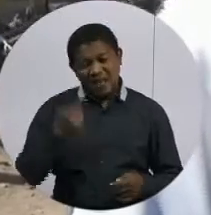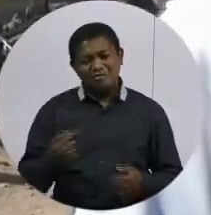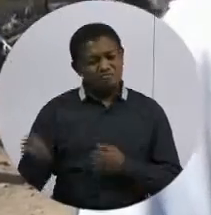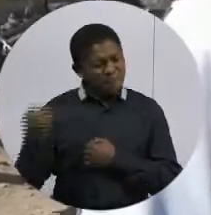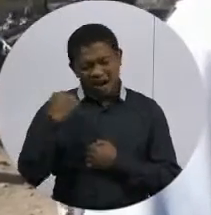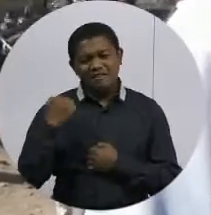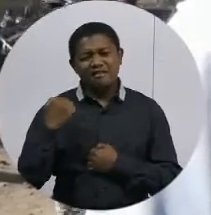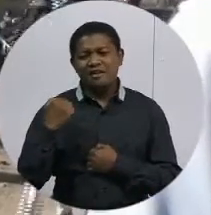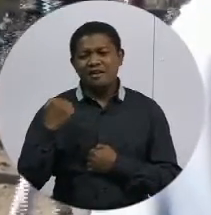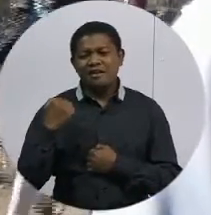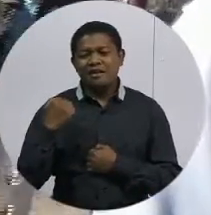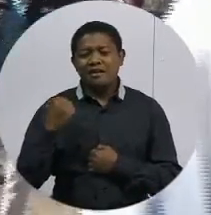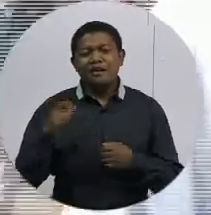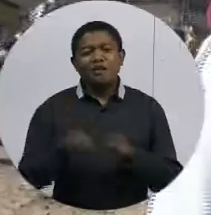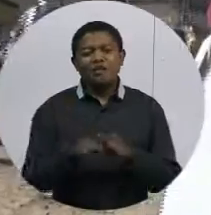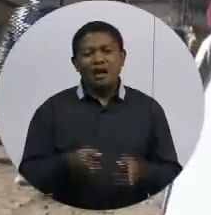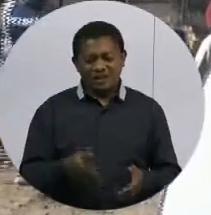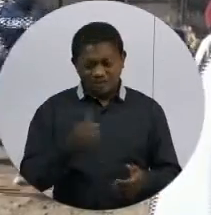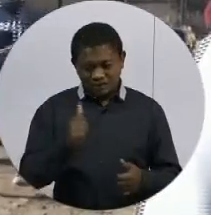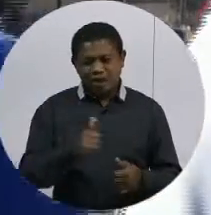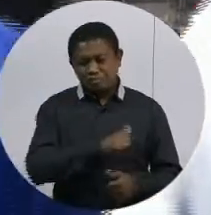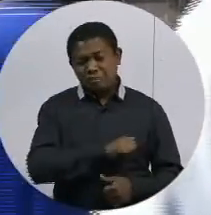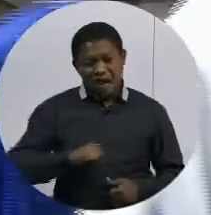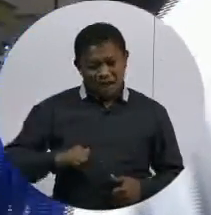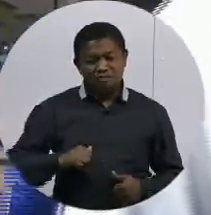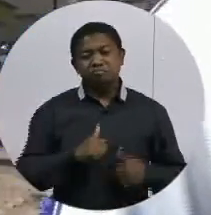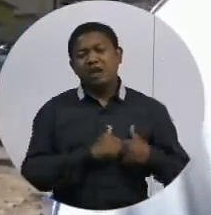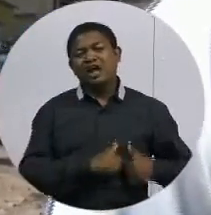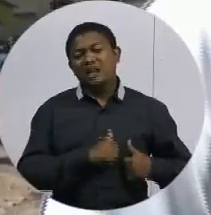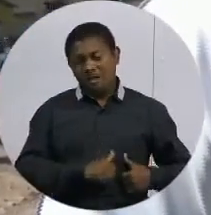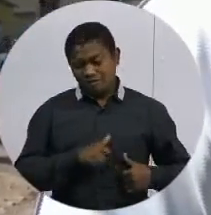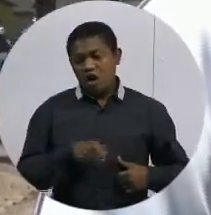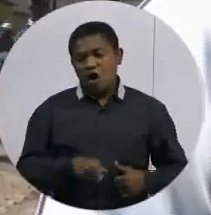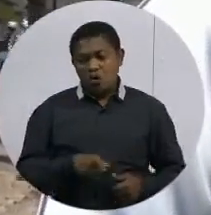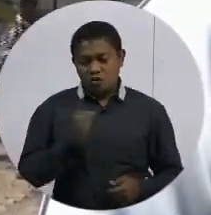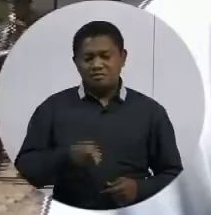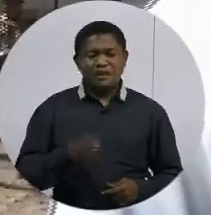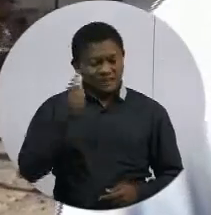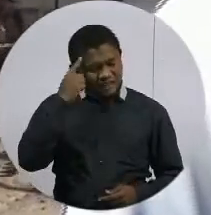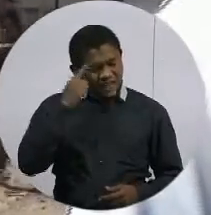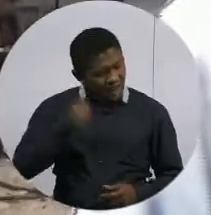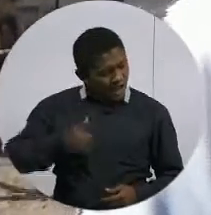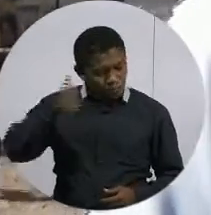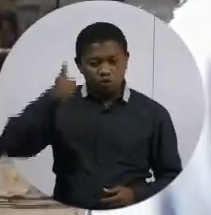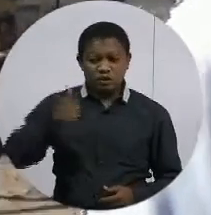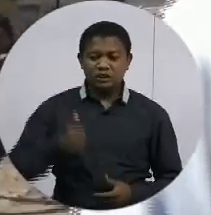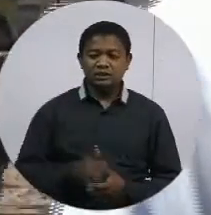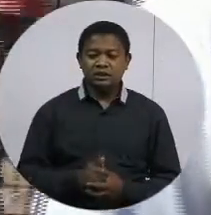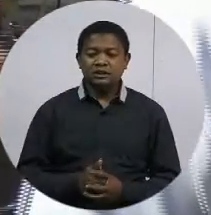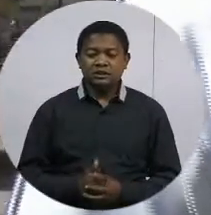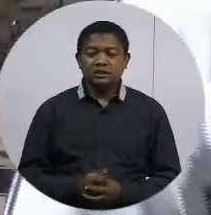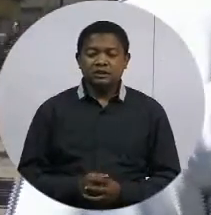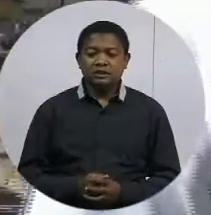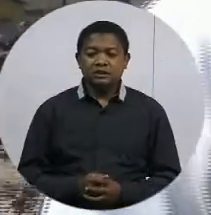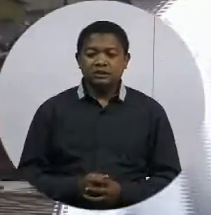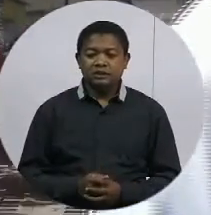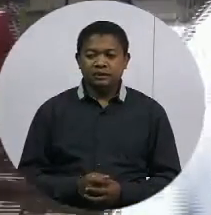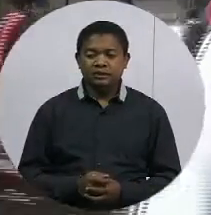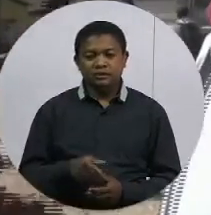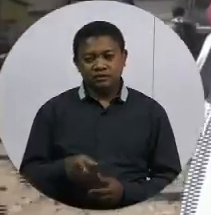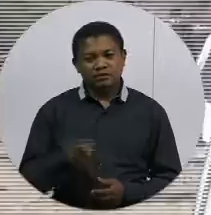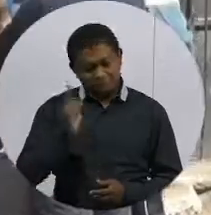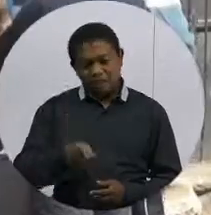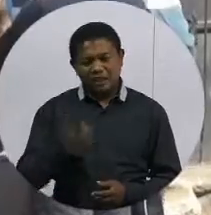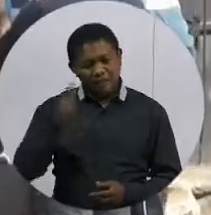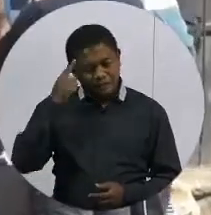mafy toy izay matiny aretina fomba fiatrehana azy zany mila ambony moralina zay foana ambony moralina zany andresan'la